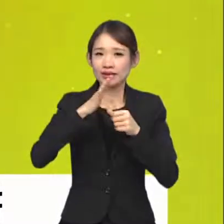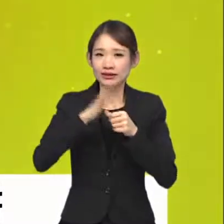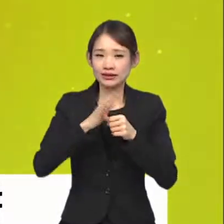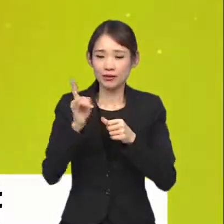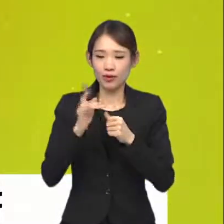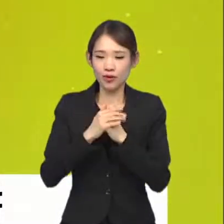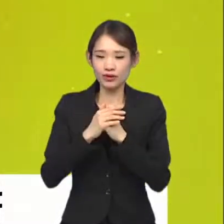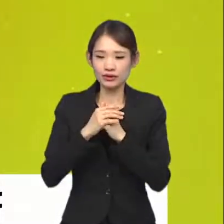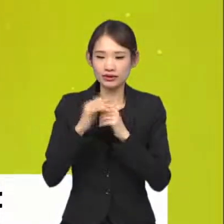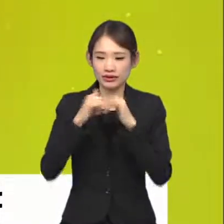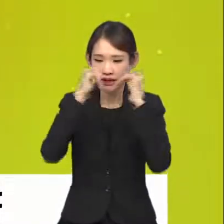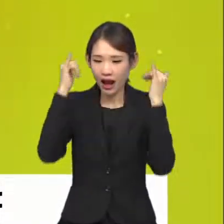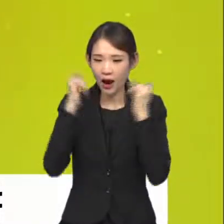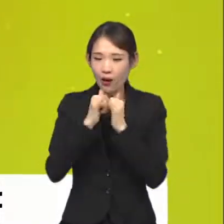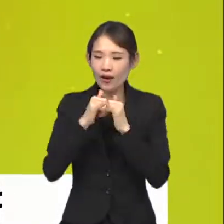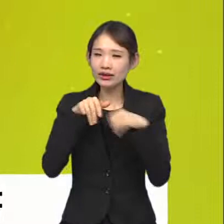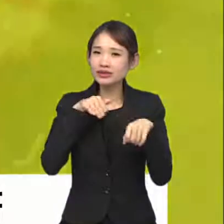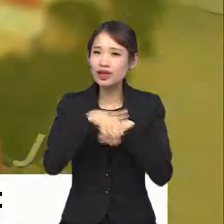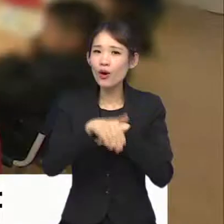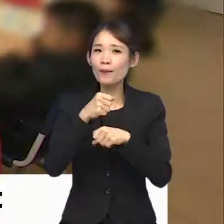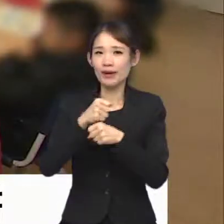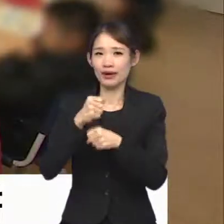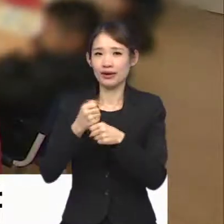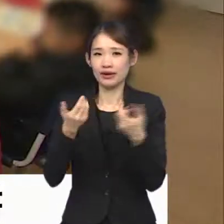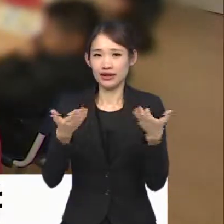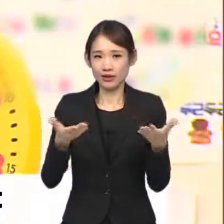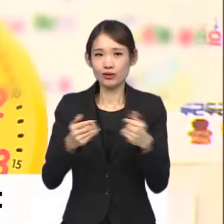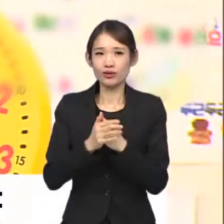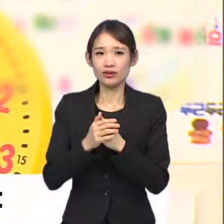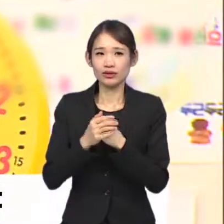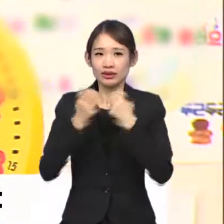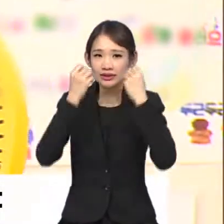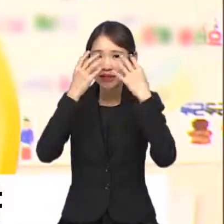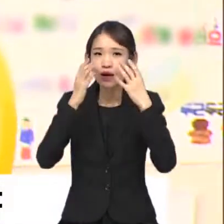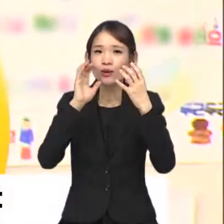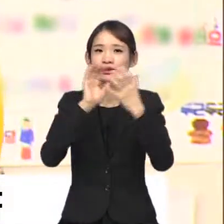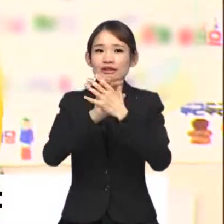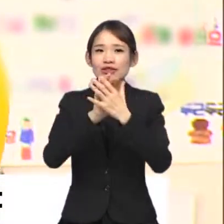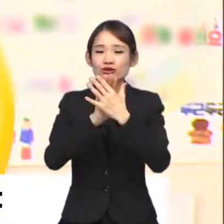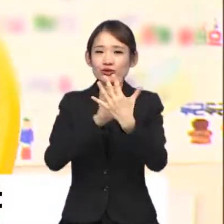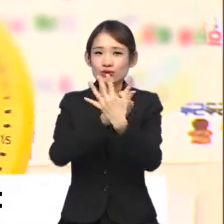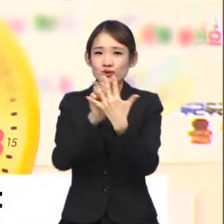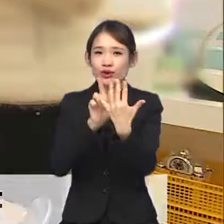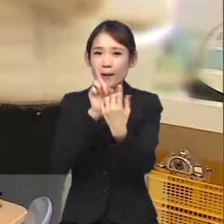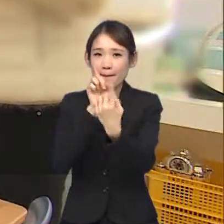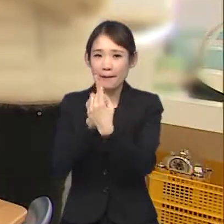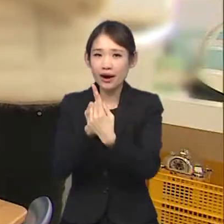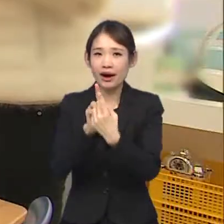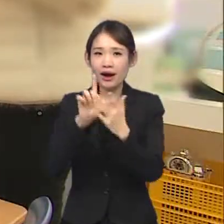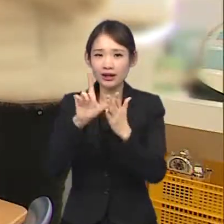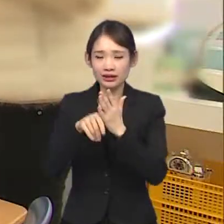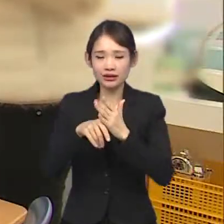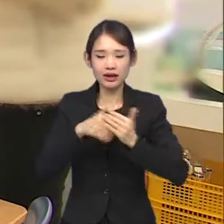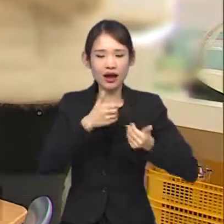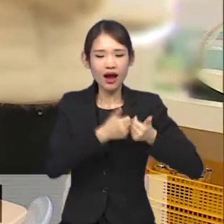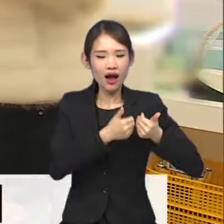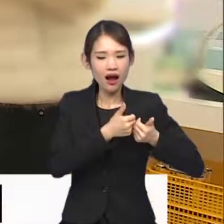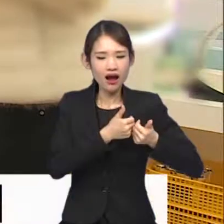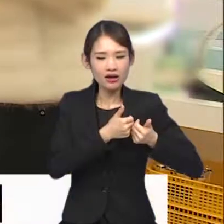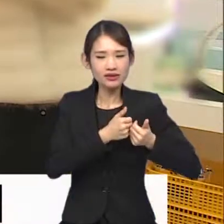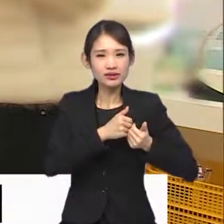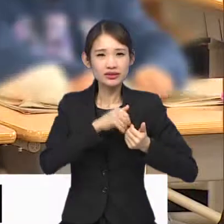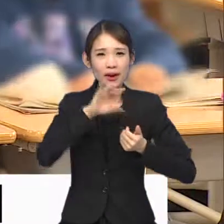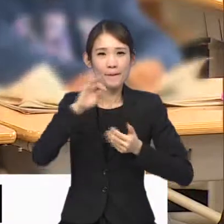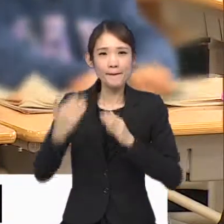야이 사회성 형성 해 주는 게 굉장히 중요한데 어째 이 새로운 친구들을 만났을 때 그 친구들과의 어떤 갈등이 생기는 경우가